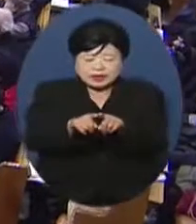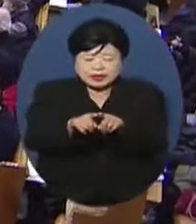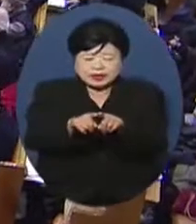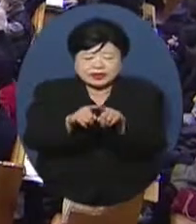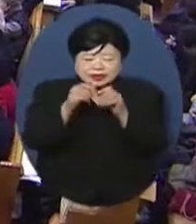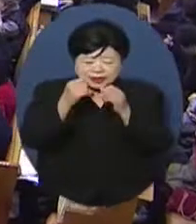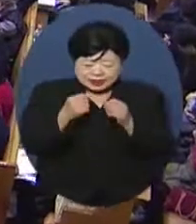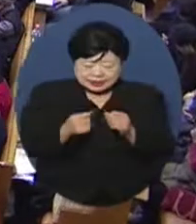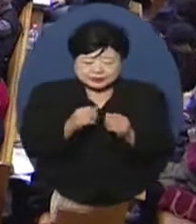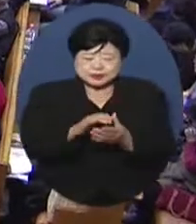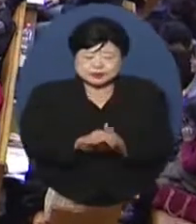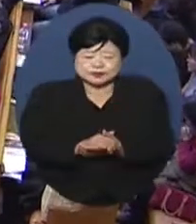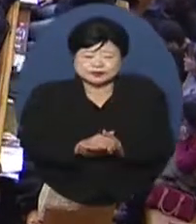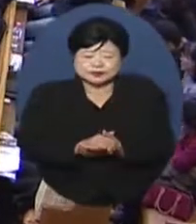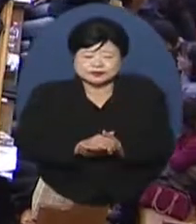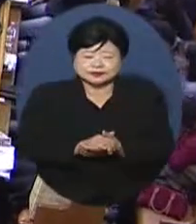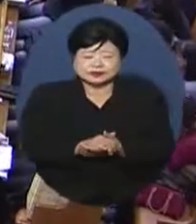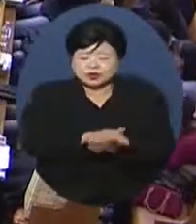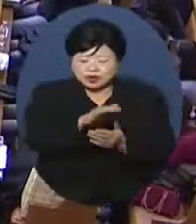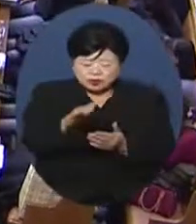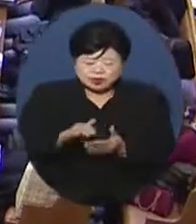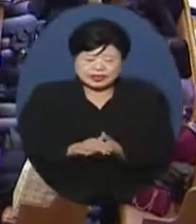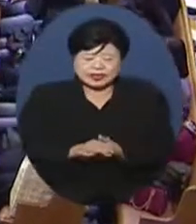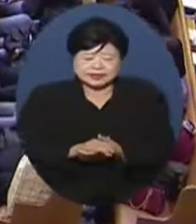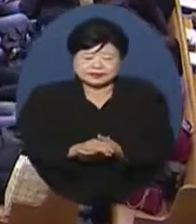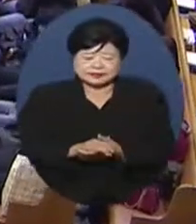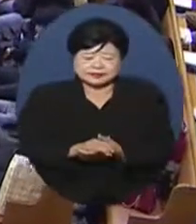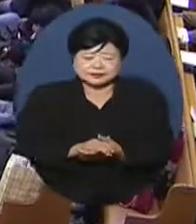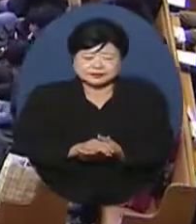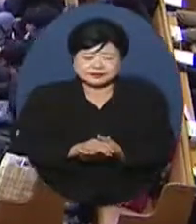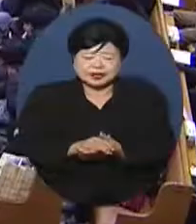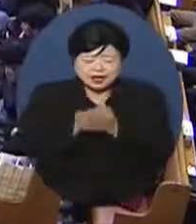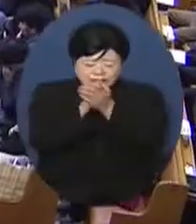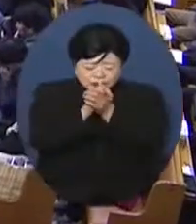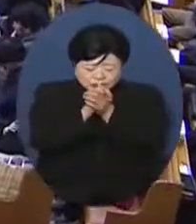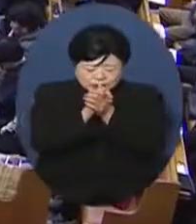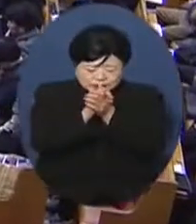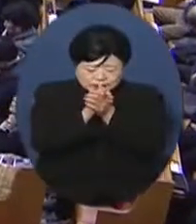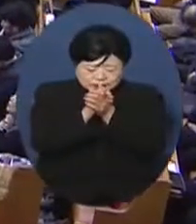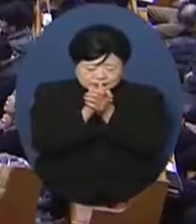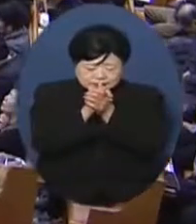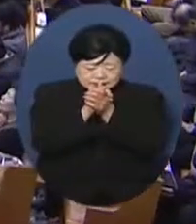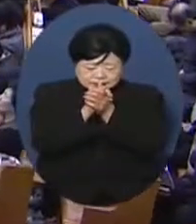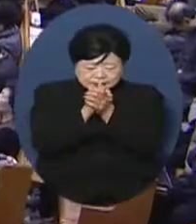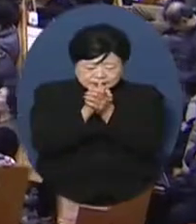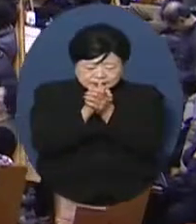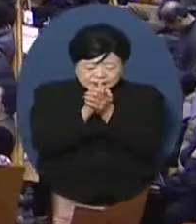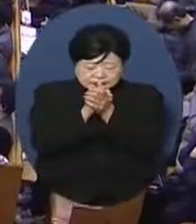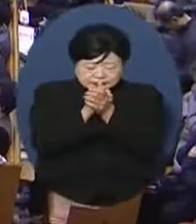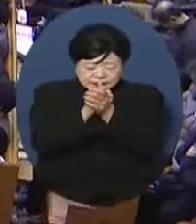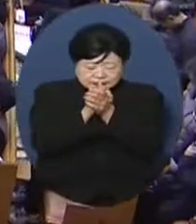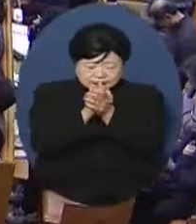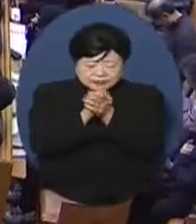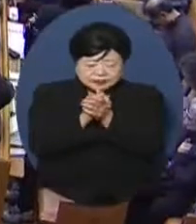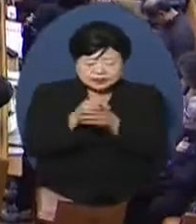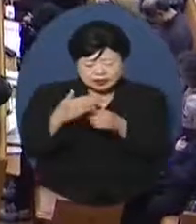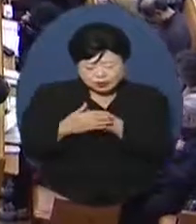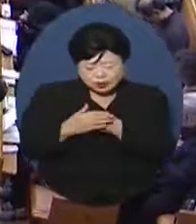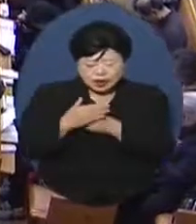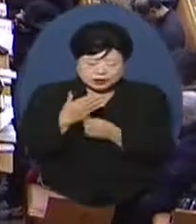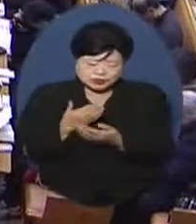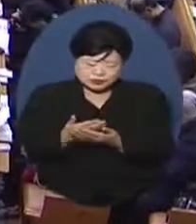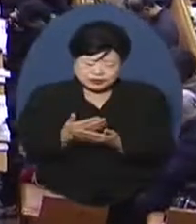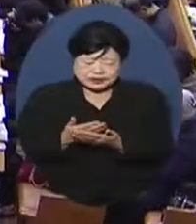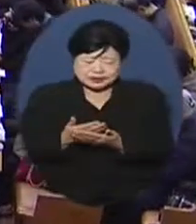계시므로 우리의 이 기조를 즉 쌕 도와주실 되었습니다